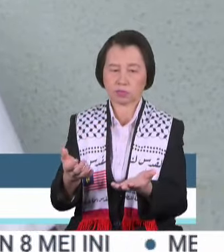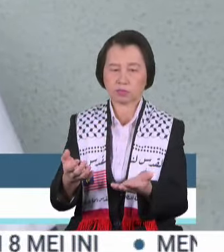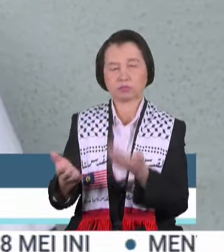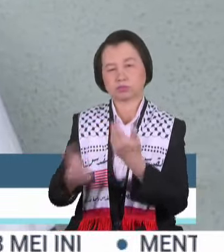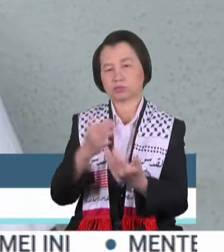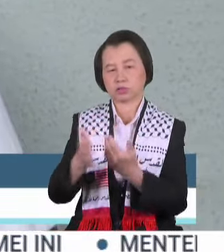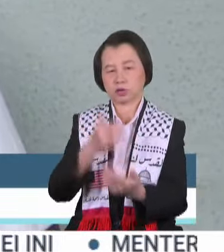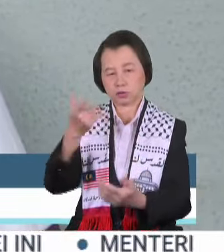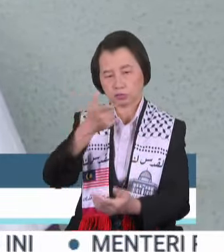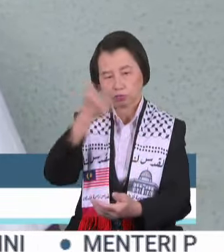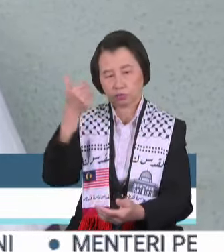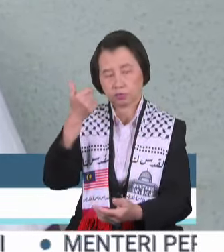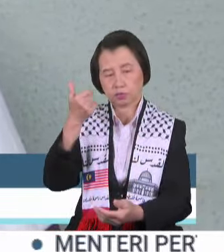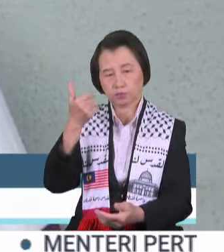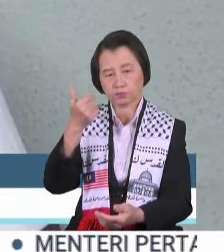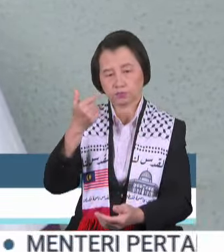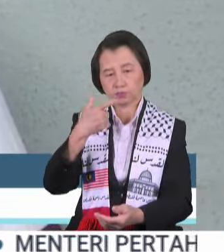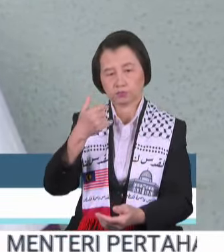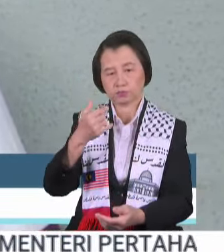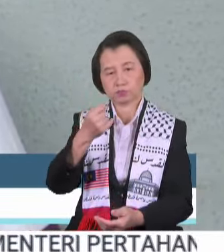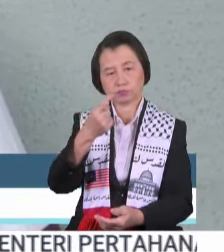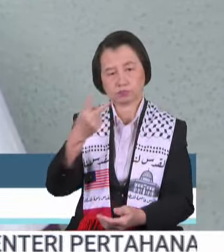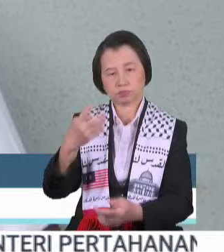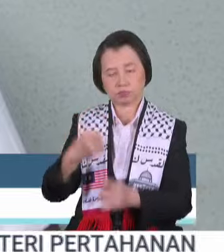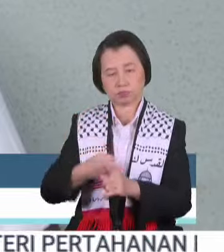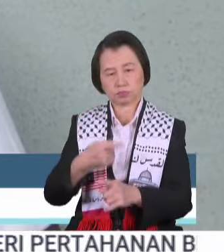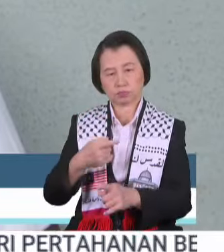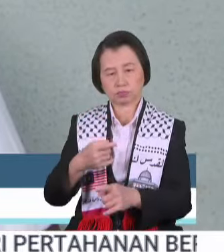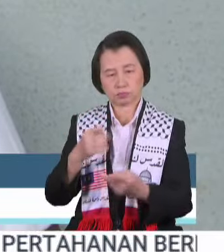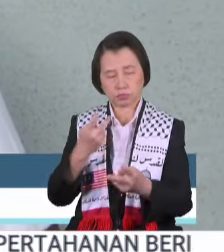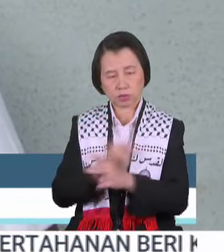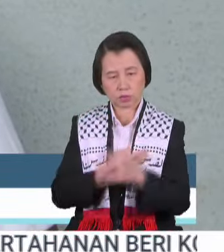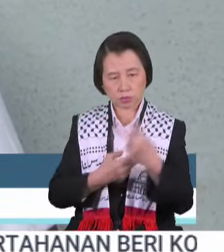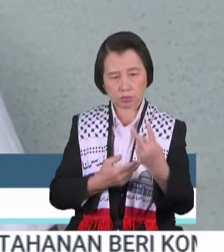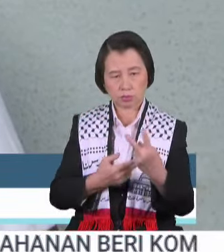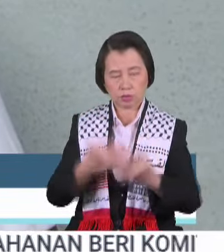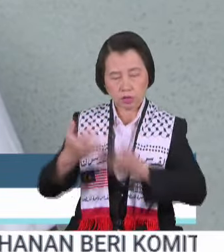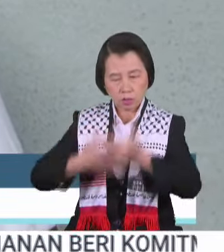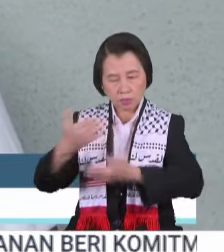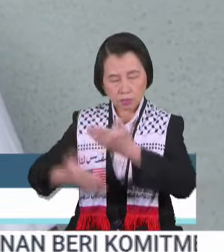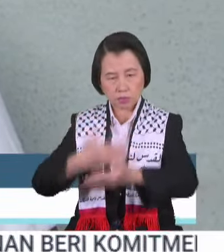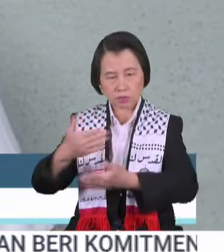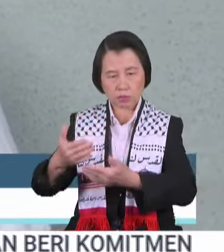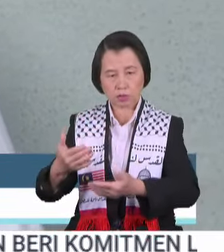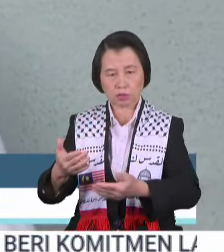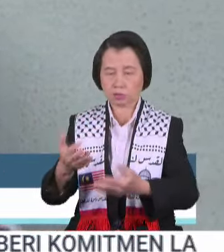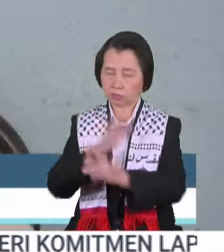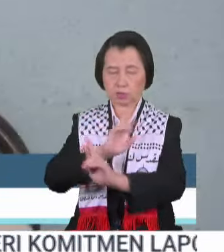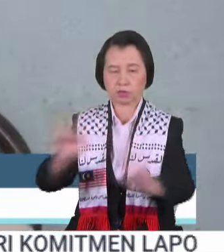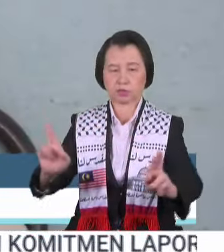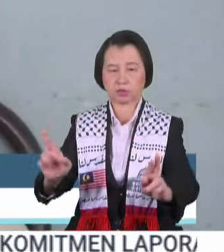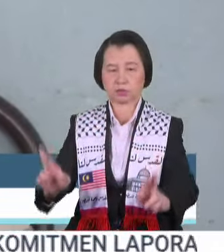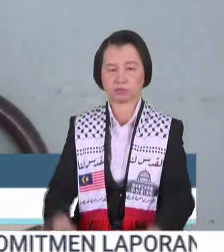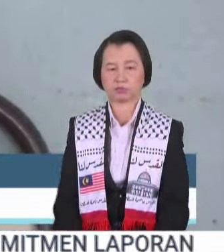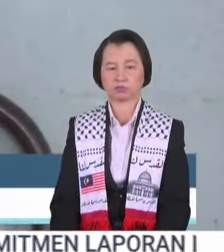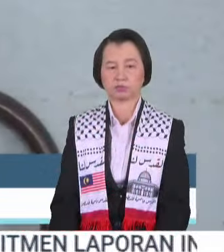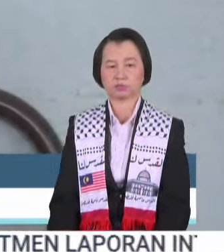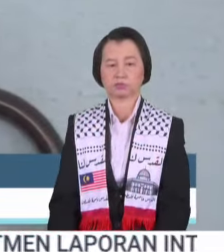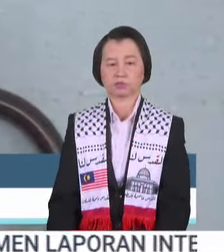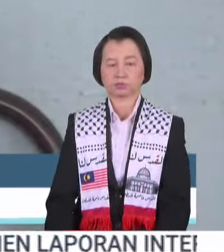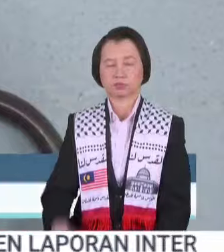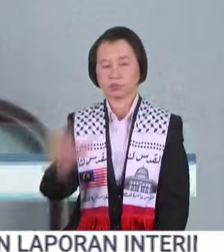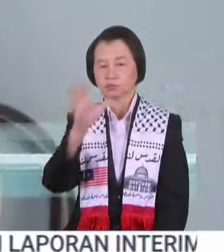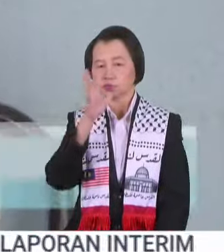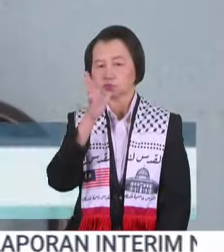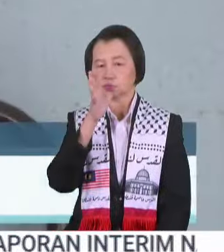Mudah jugalah sebab berapa bulan lepas tu patut dia terus suruh proses ke SPNB apa semua. Mak